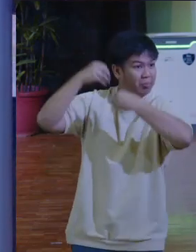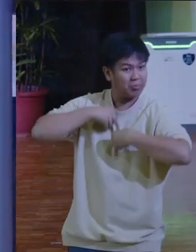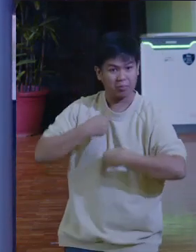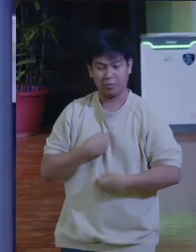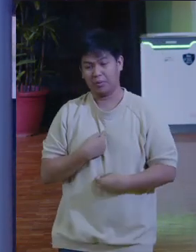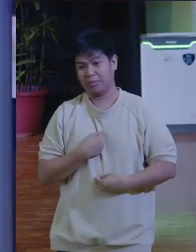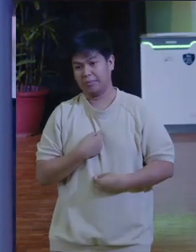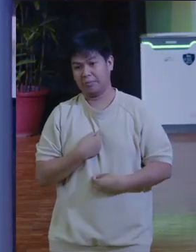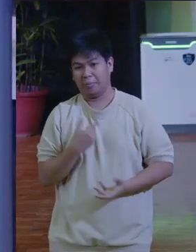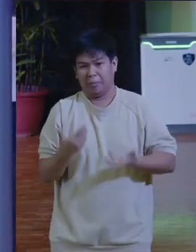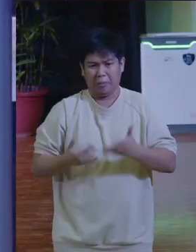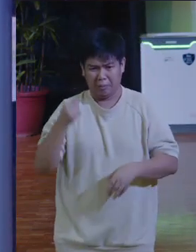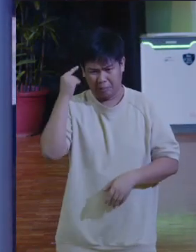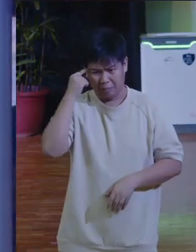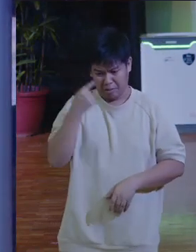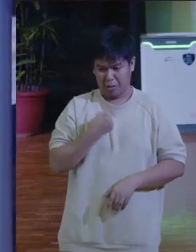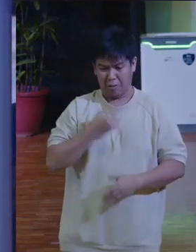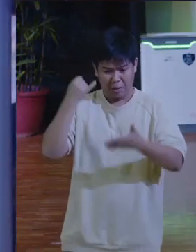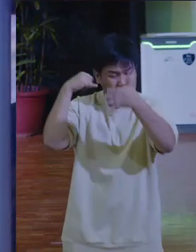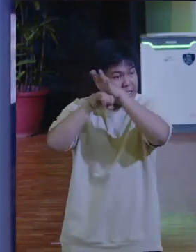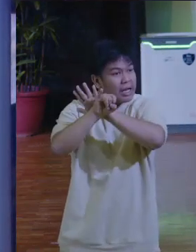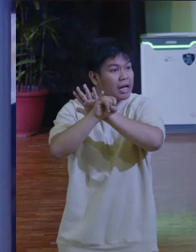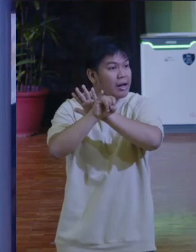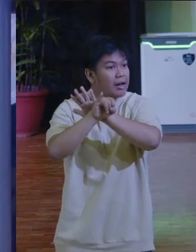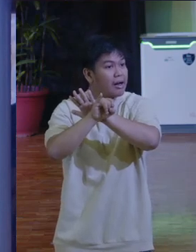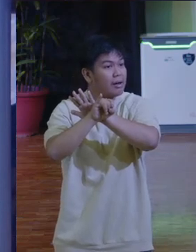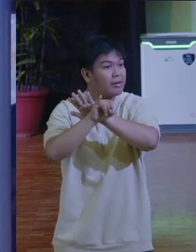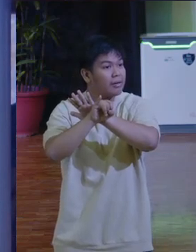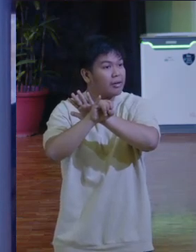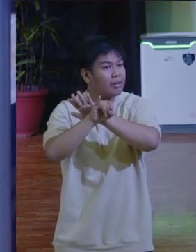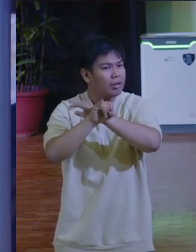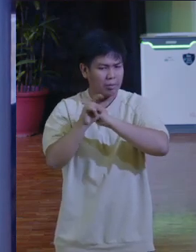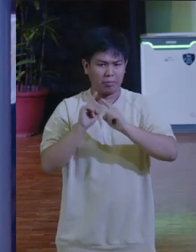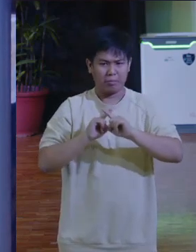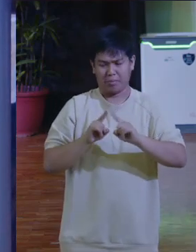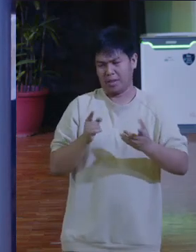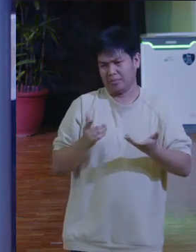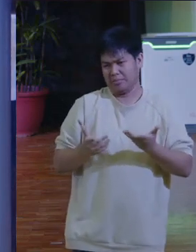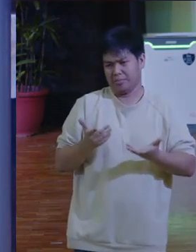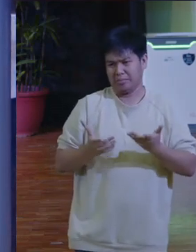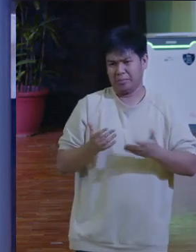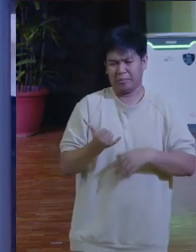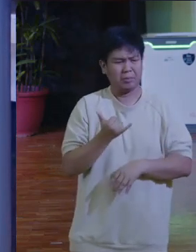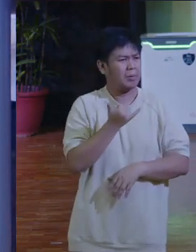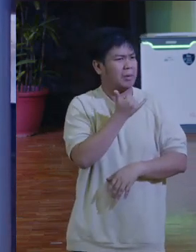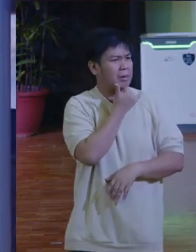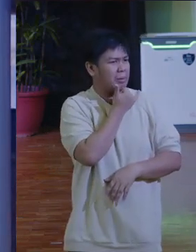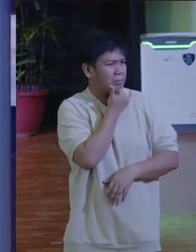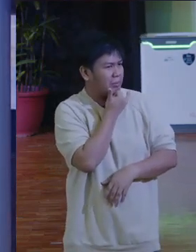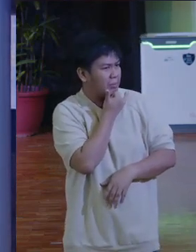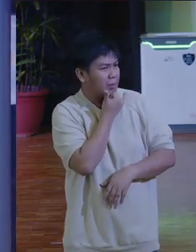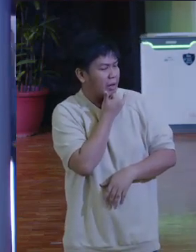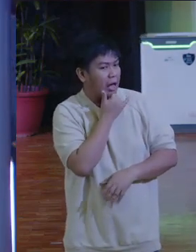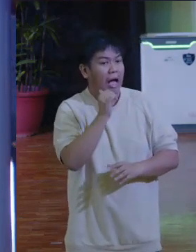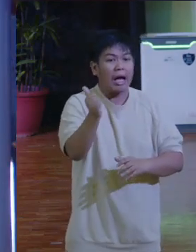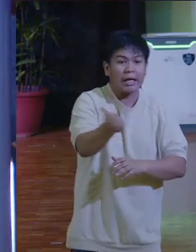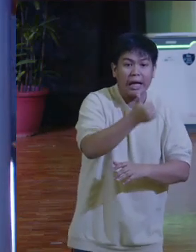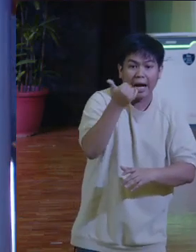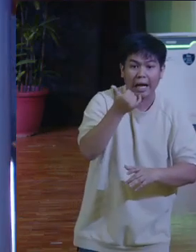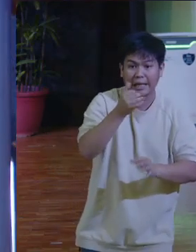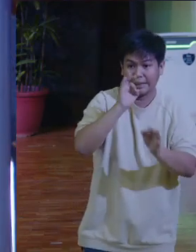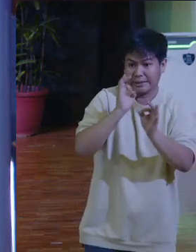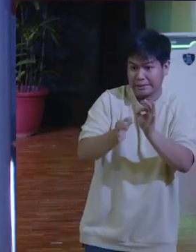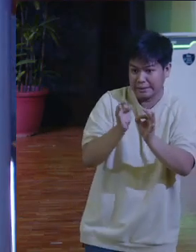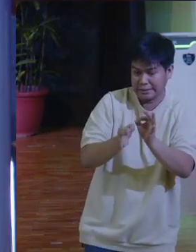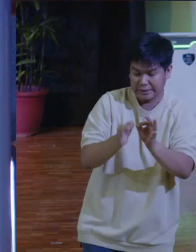upon me is Isaiah. No? Pero malinaw din sa ibang mga talata